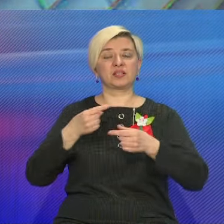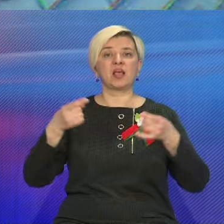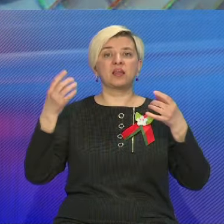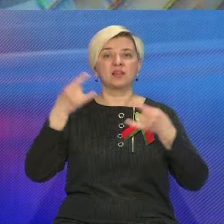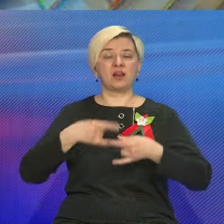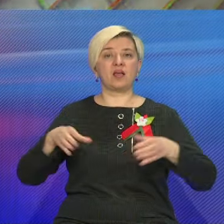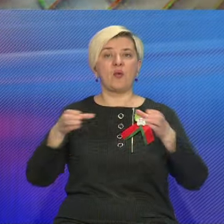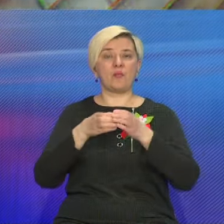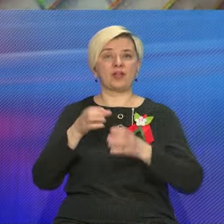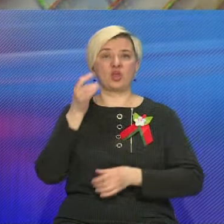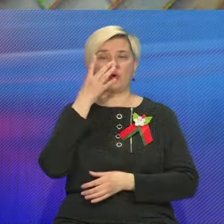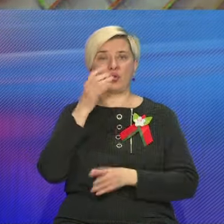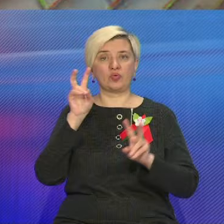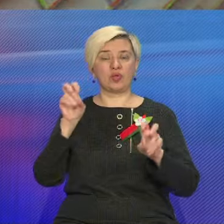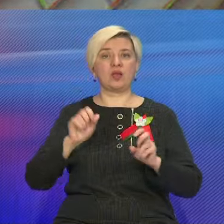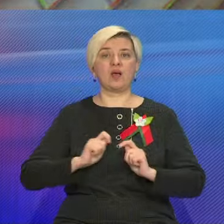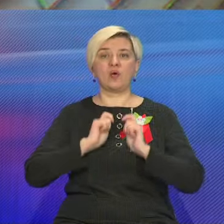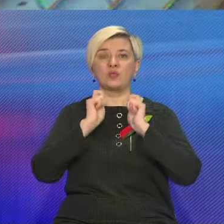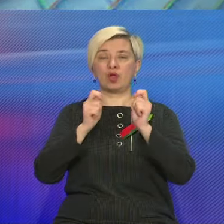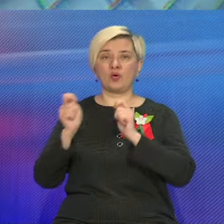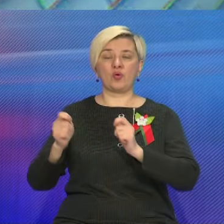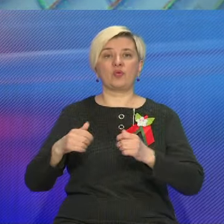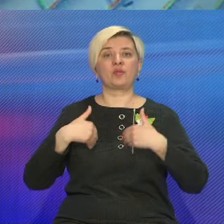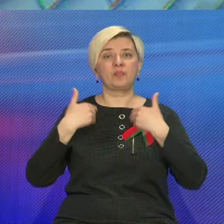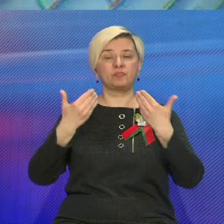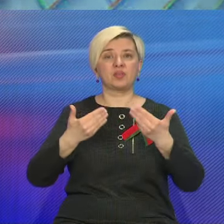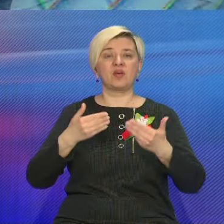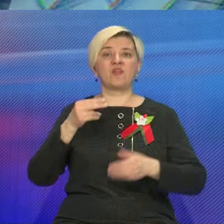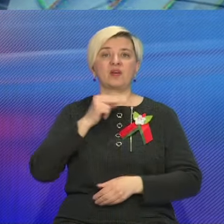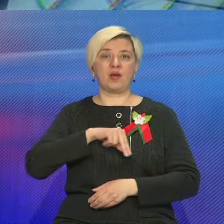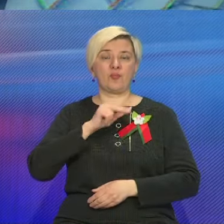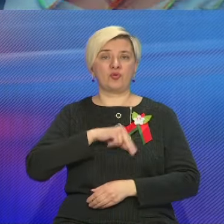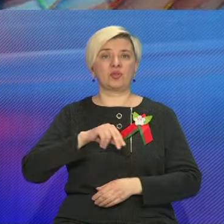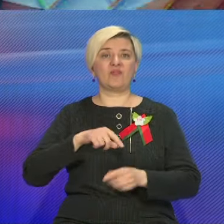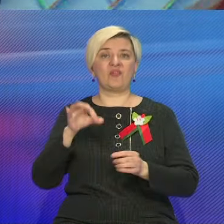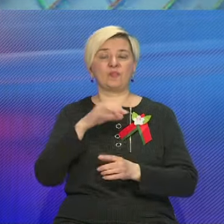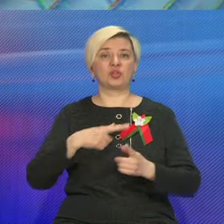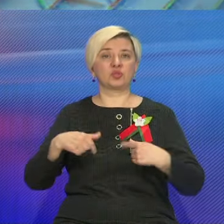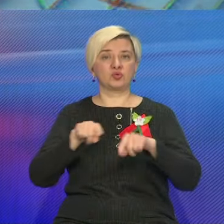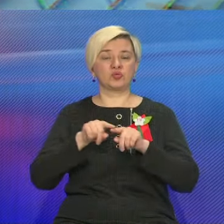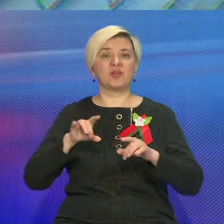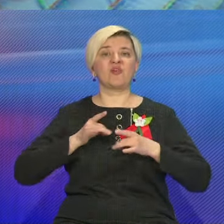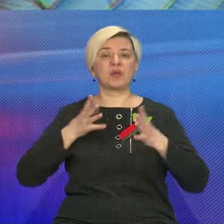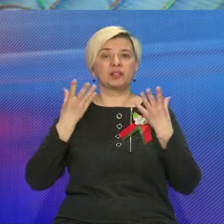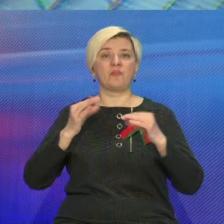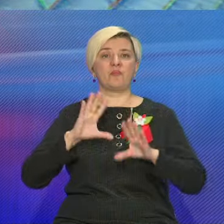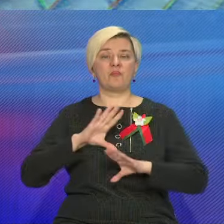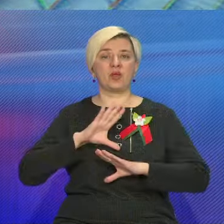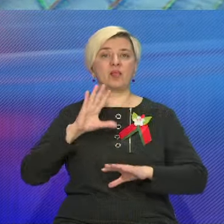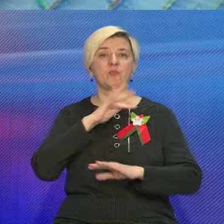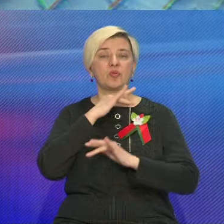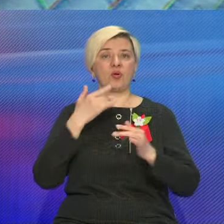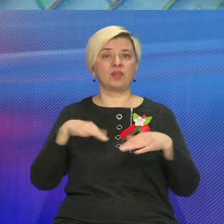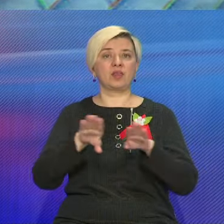«Гродна». Узнагороды комплиментов у адресу сотрудников областной студии у святочный день было богато. Такая зворотная сувязь